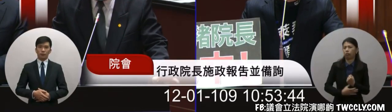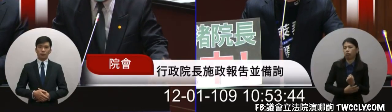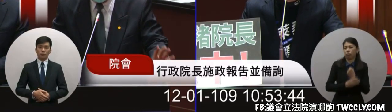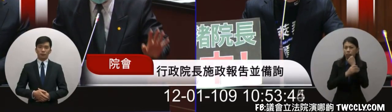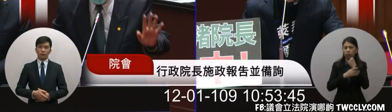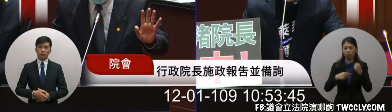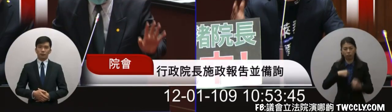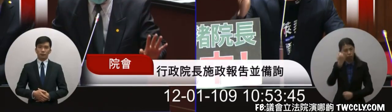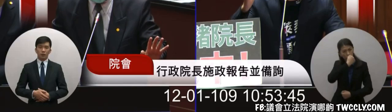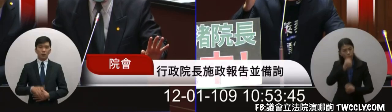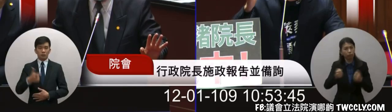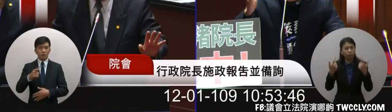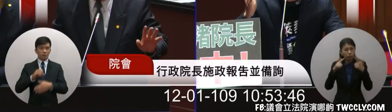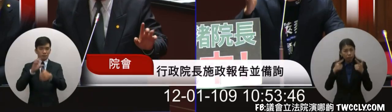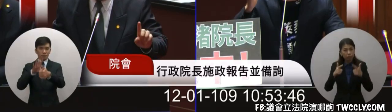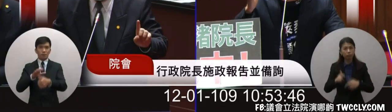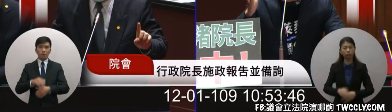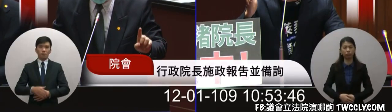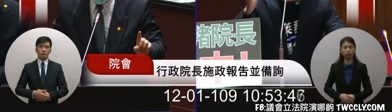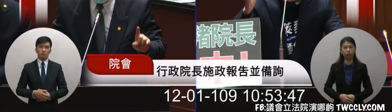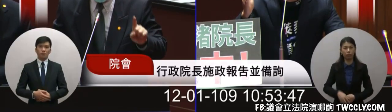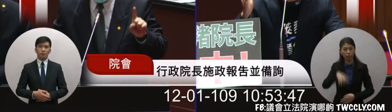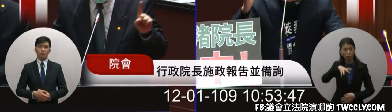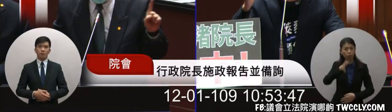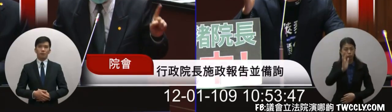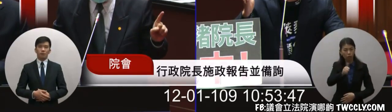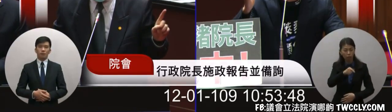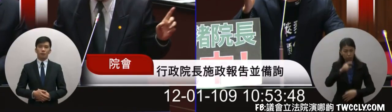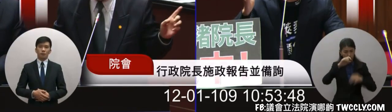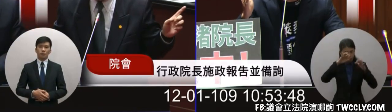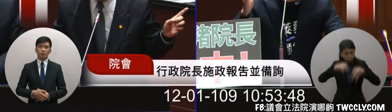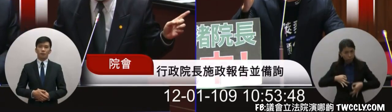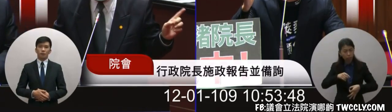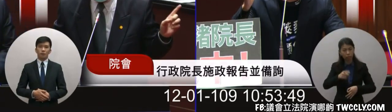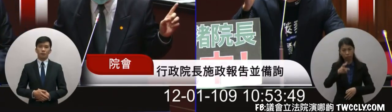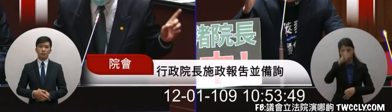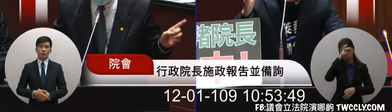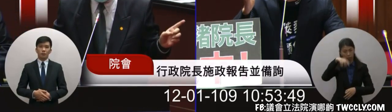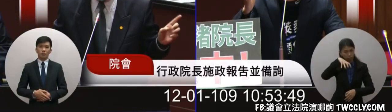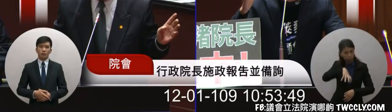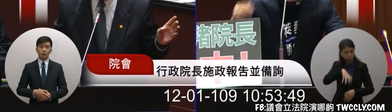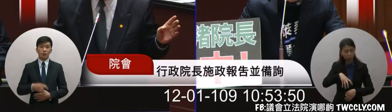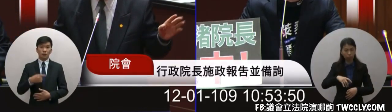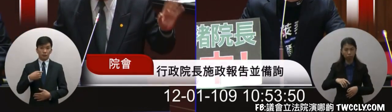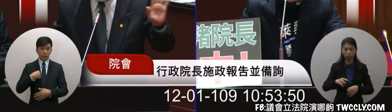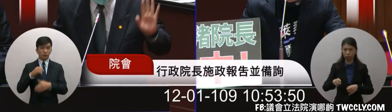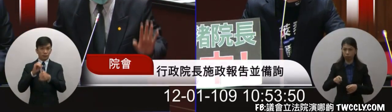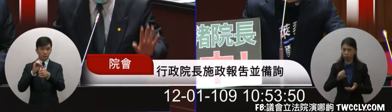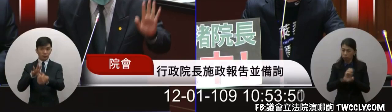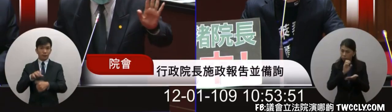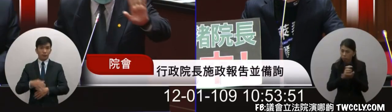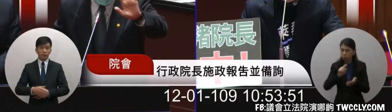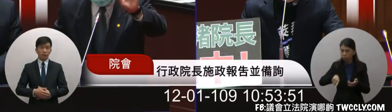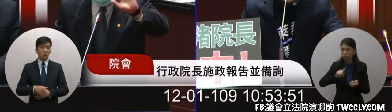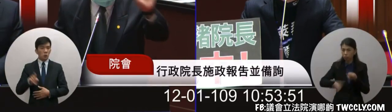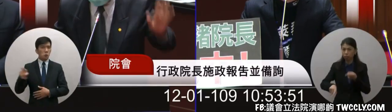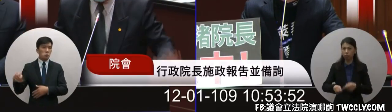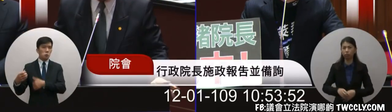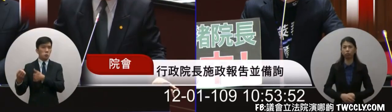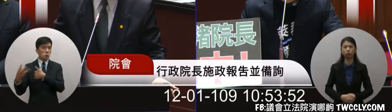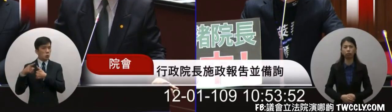恐怖分子。也请部长好好的检讨行政院警官队的这个通报系统，这样可以吗？